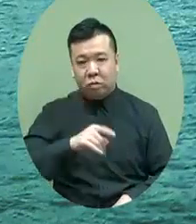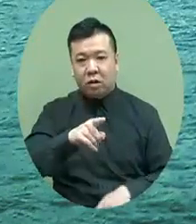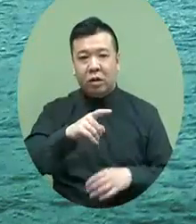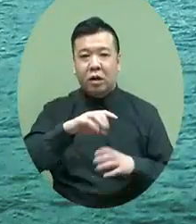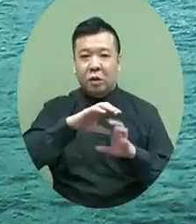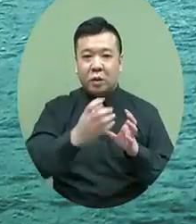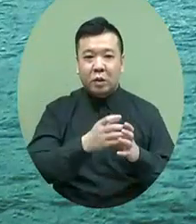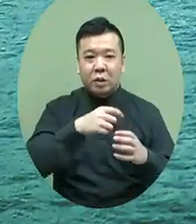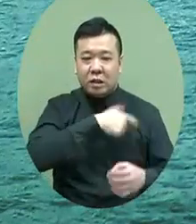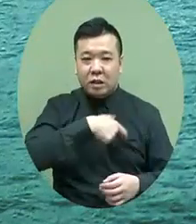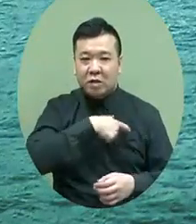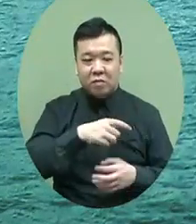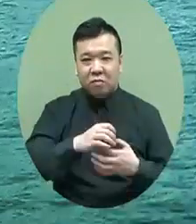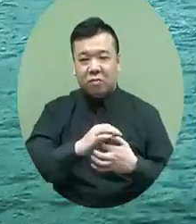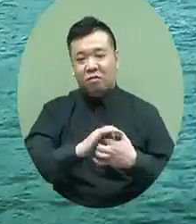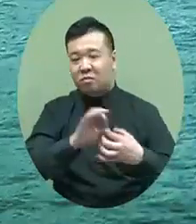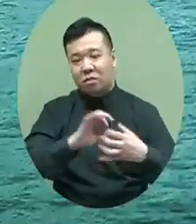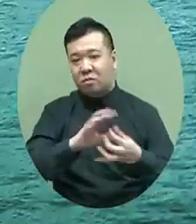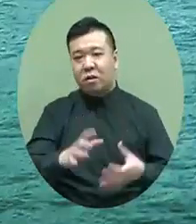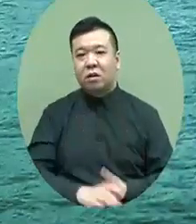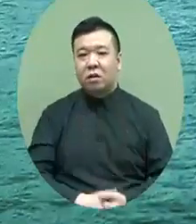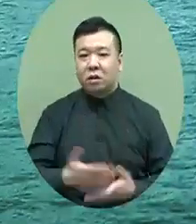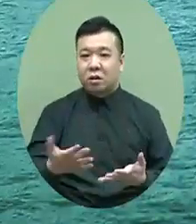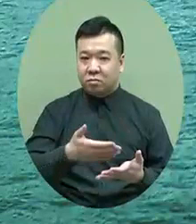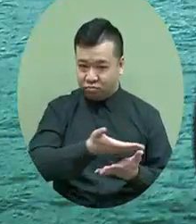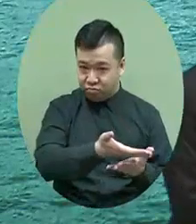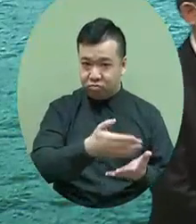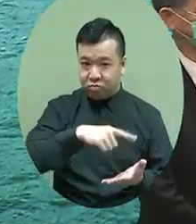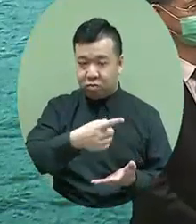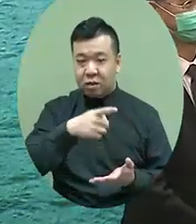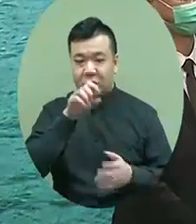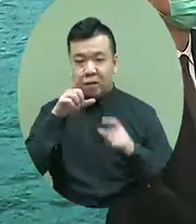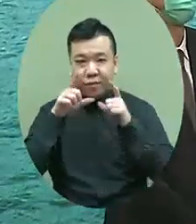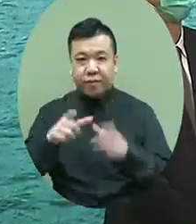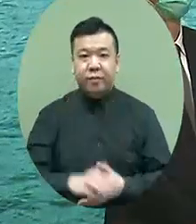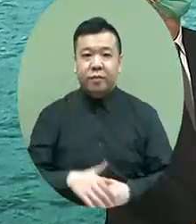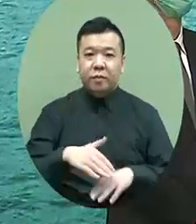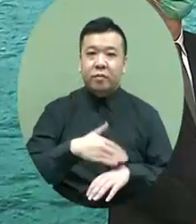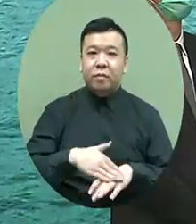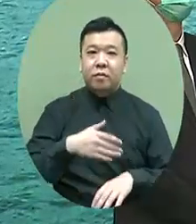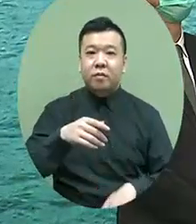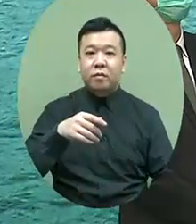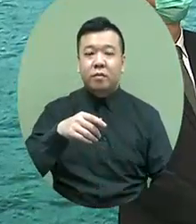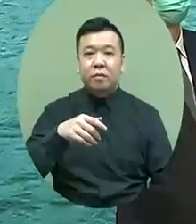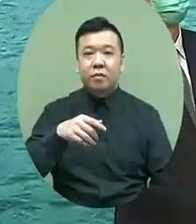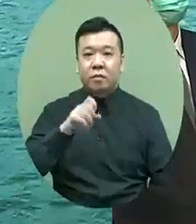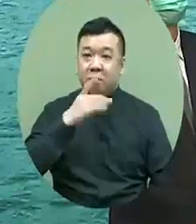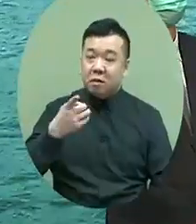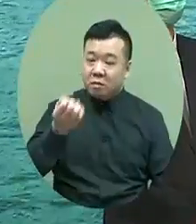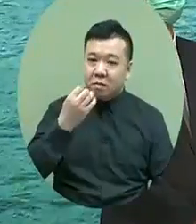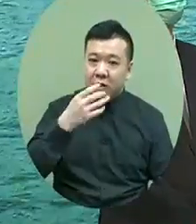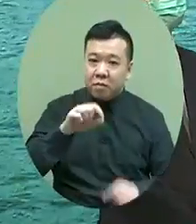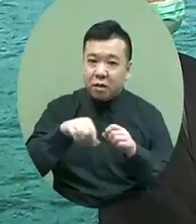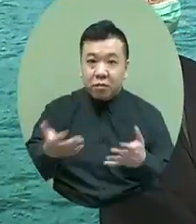冇諗過同區議會選舉有啲咩嘅關係。咁跟住俾阿啟明答。 所以啱啱可唔可